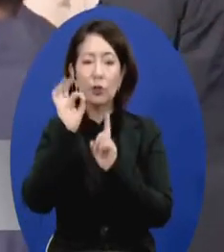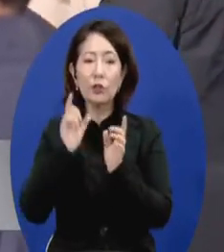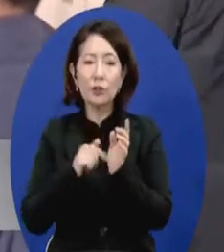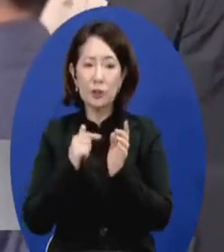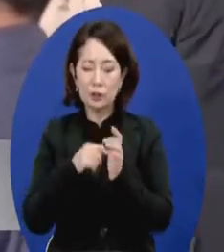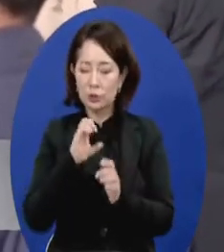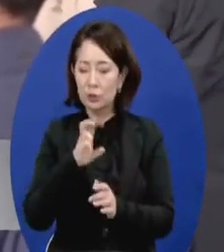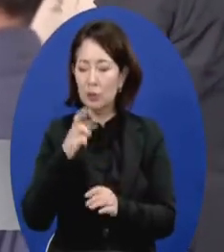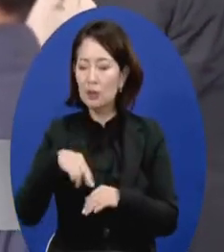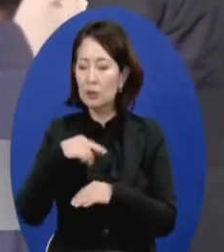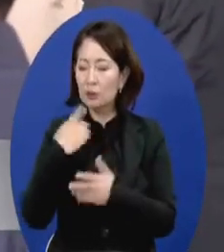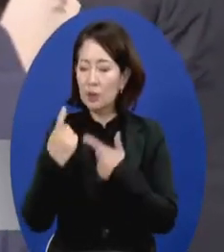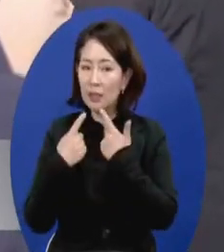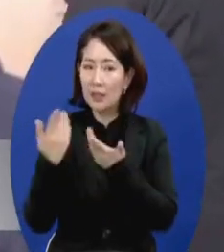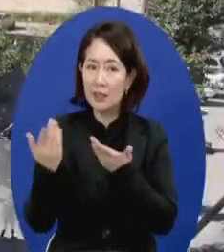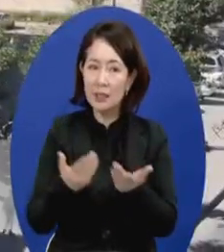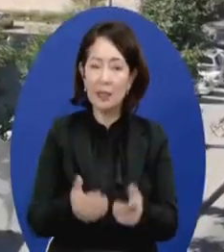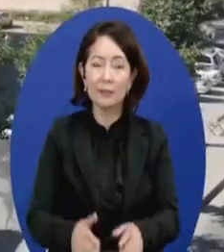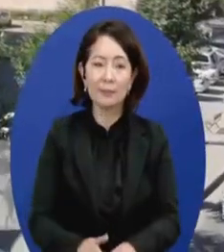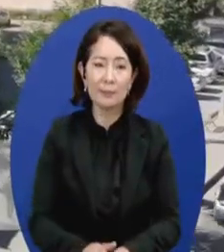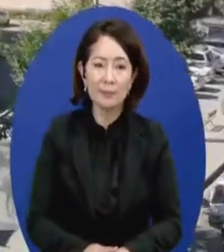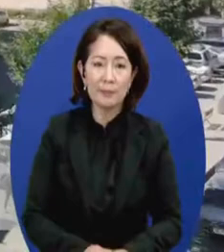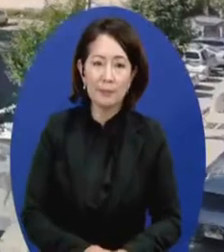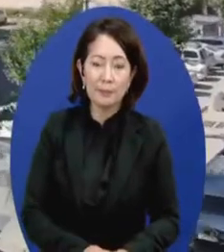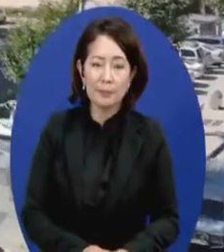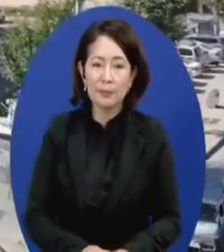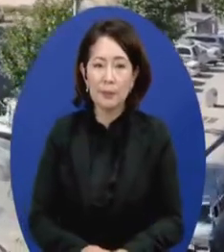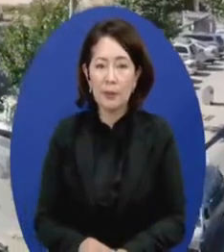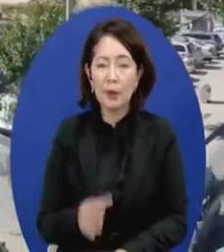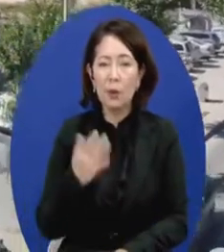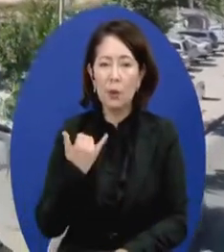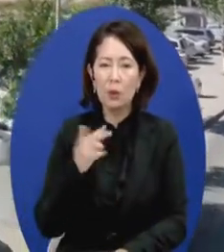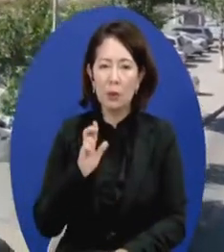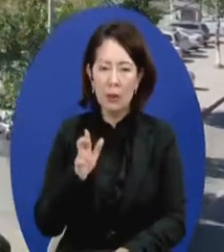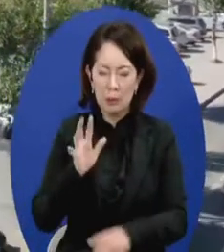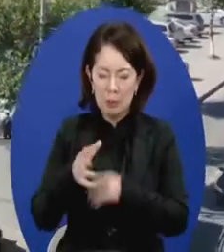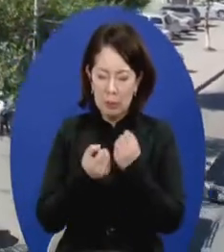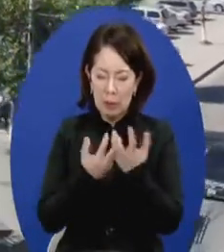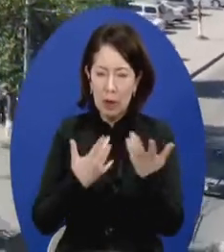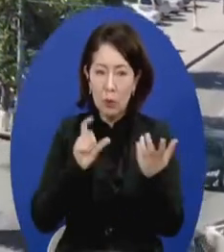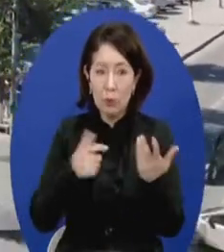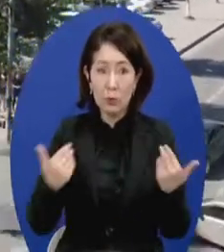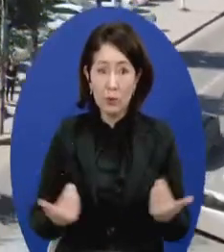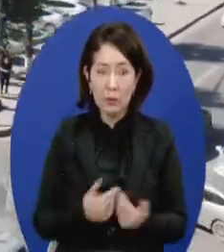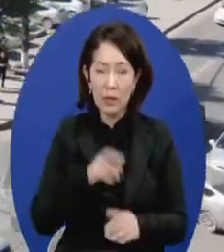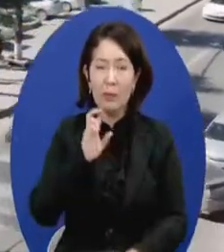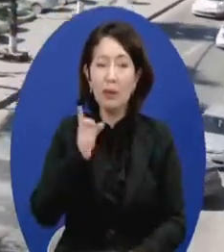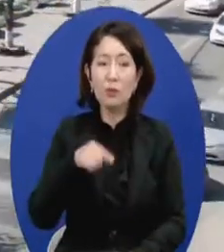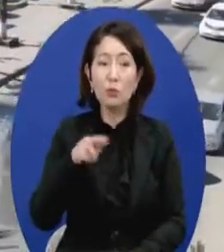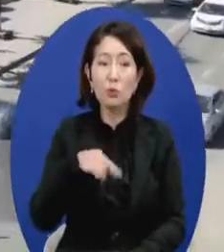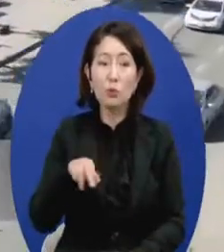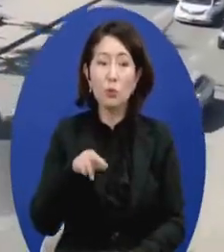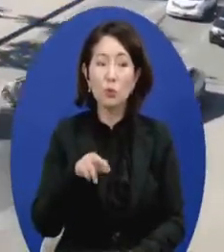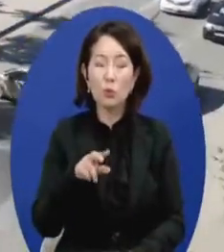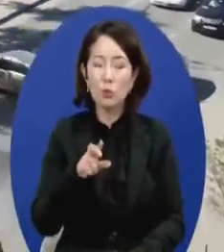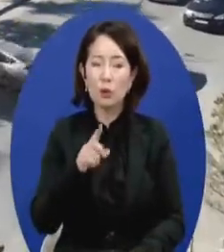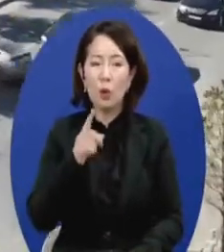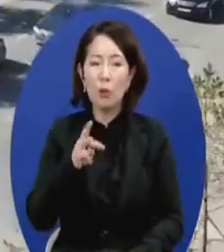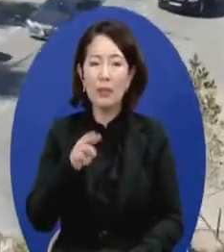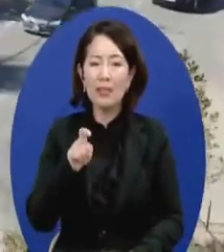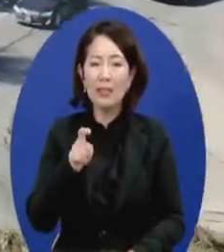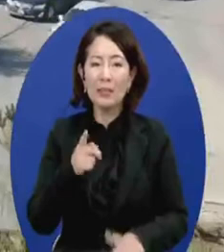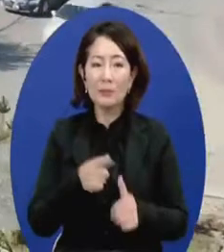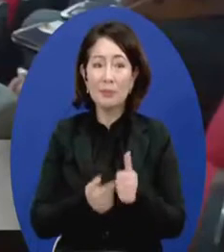гэж Сүхбаатар дүүргийнхэн ярьж байна. Харин нийслэлийн хамгийн их хүн амтай дүүргийн нэг болох Баянзүрх дүүргийнхэн Монгол Ардын намаас нэр